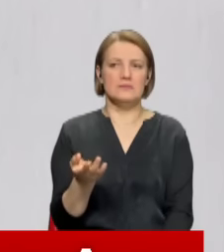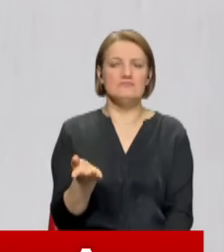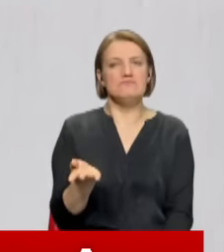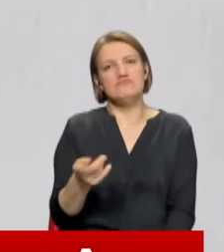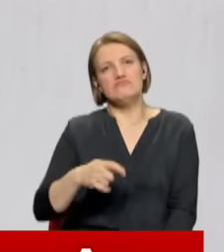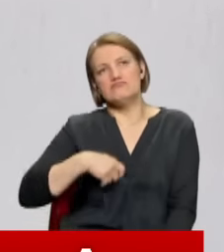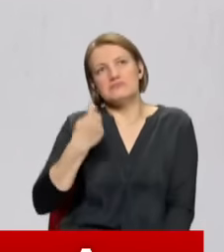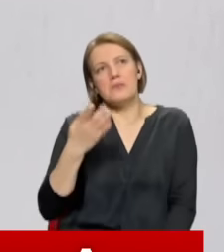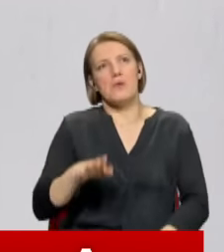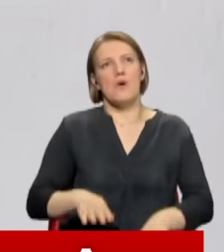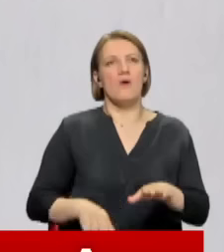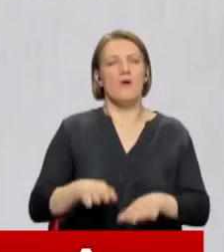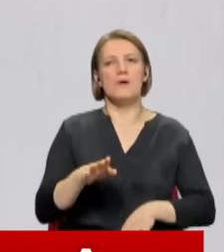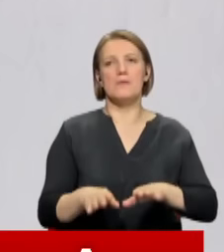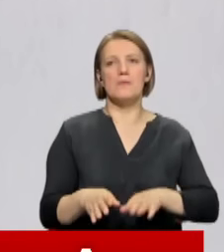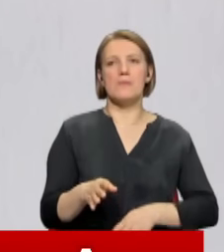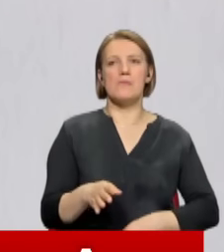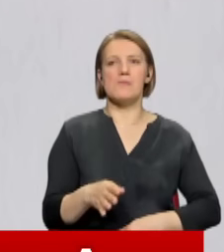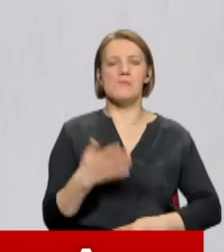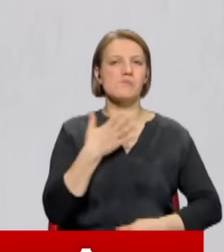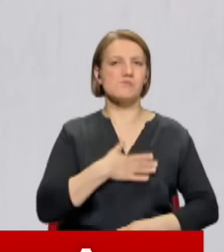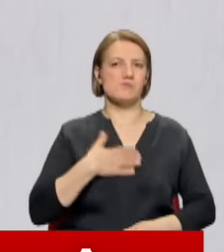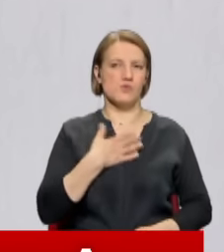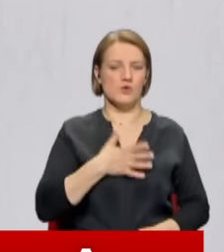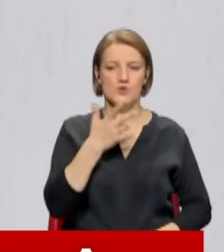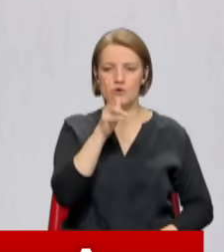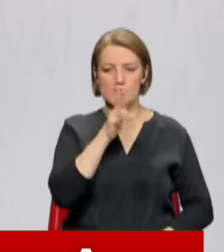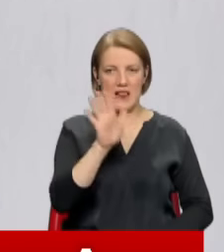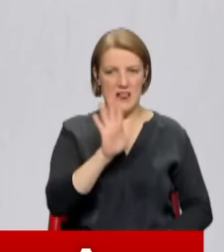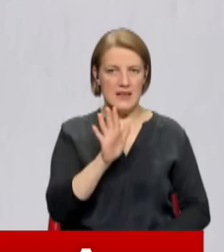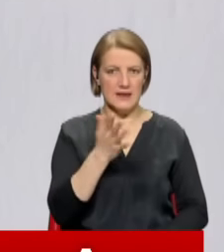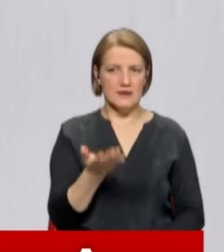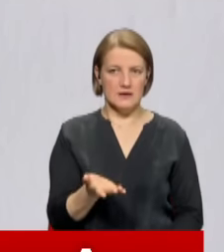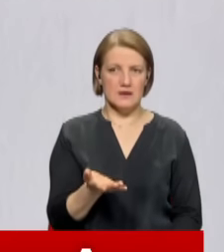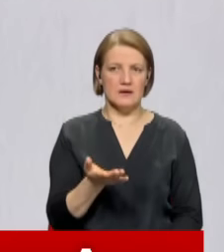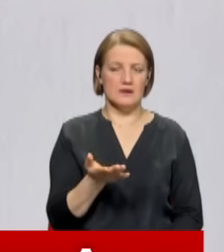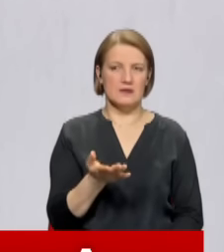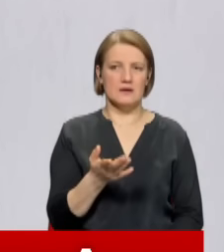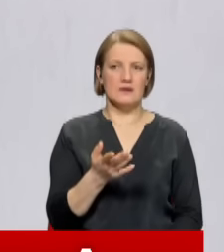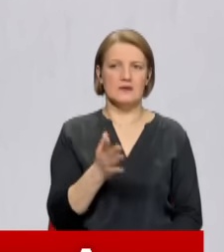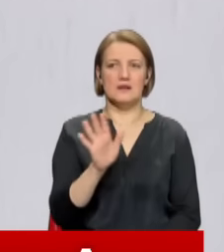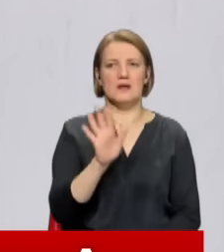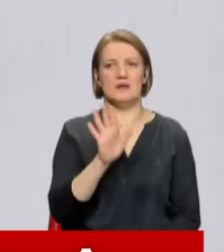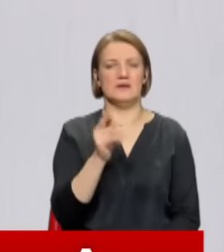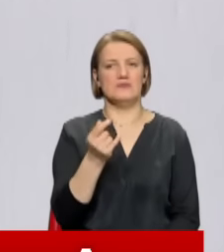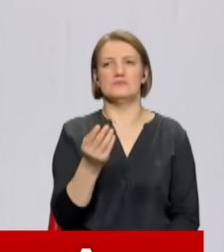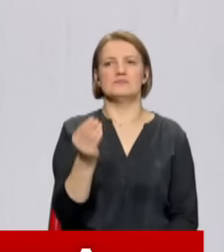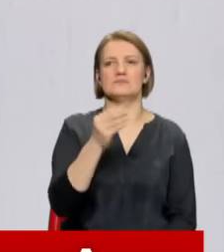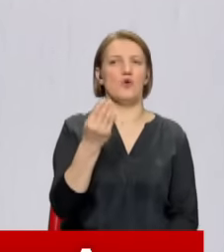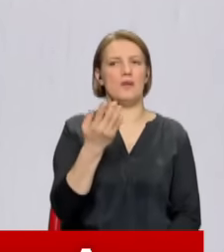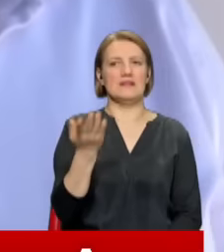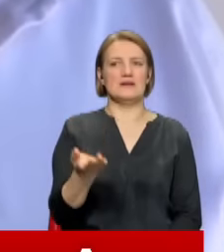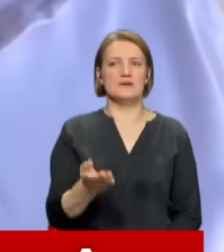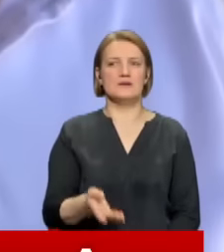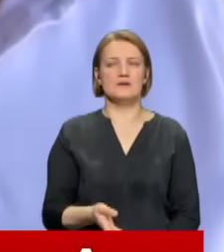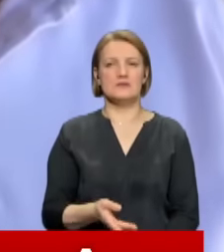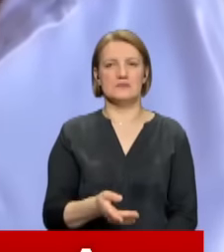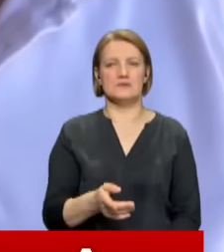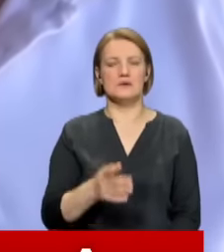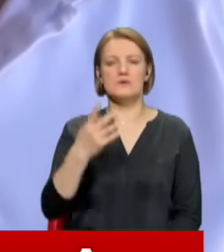Atıyorum yani şey, Bursa 350 ise arada bir 50 fark olabilir yani.